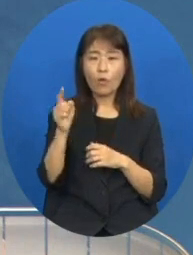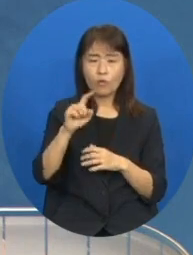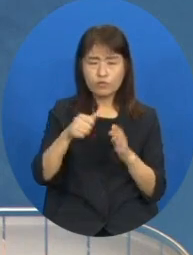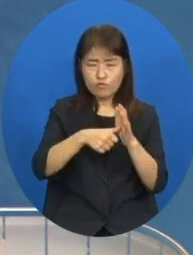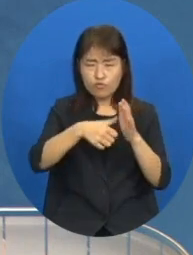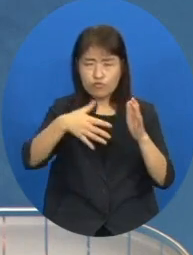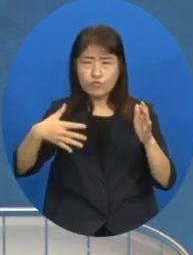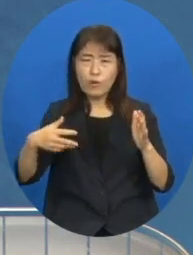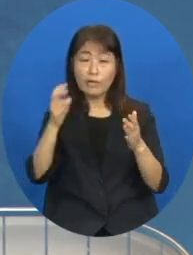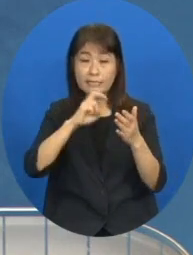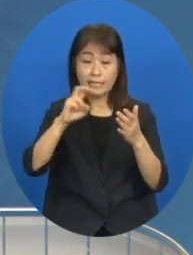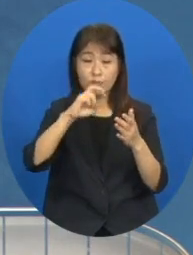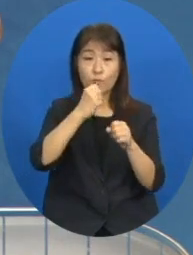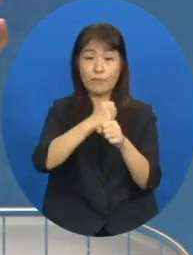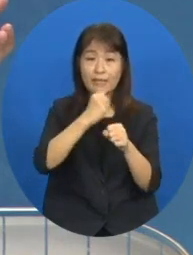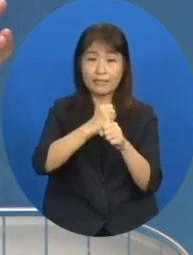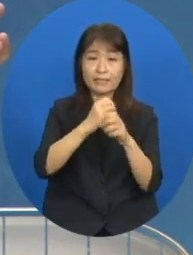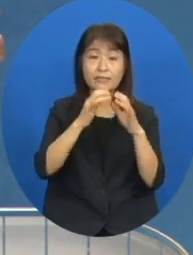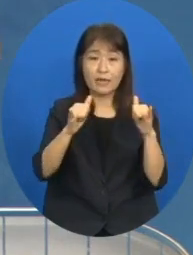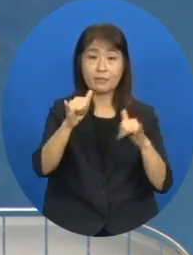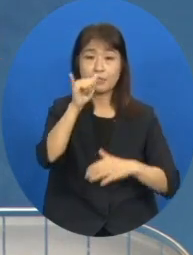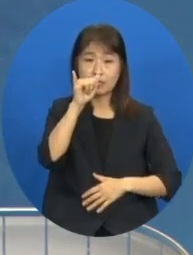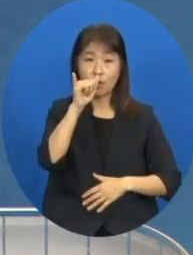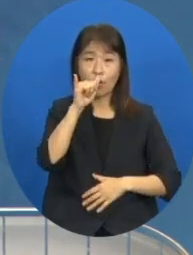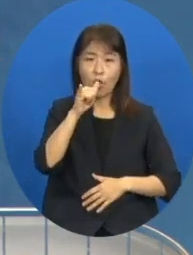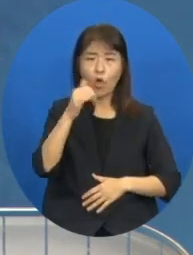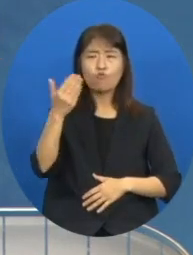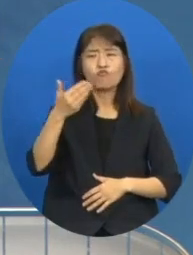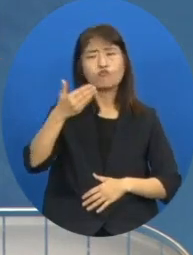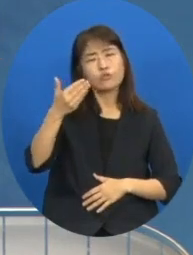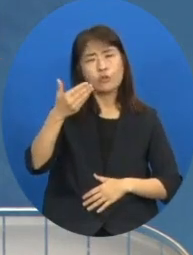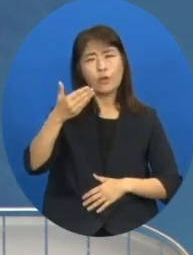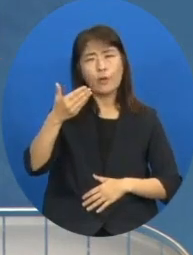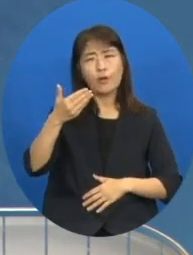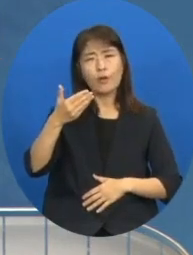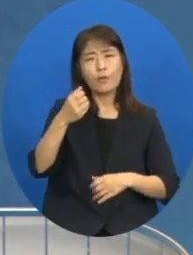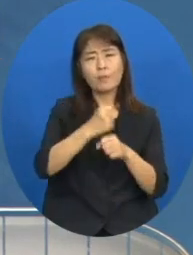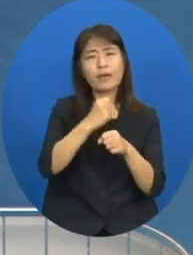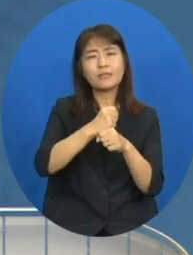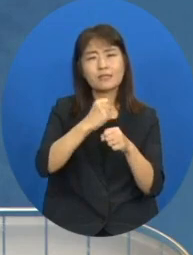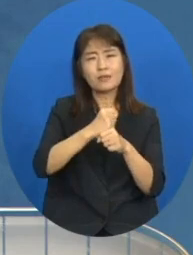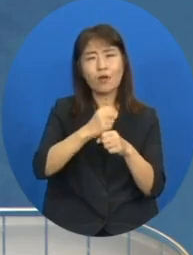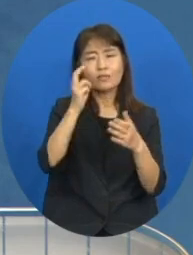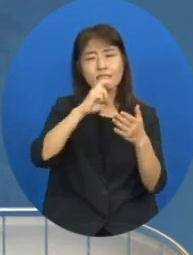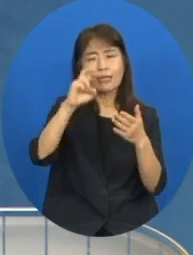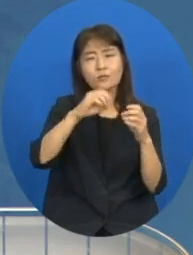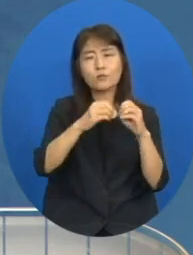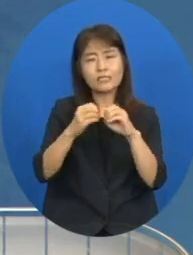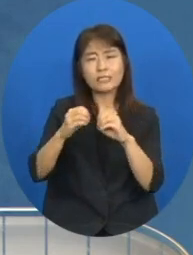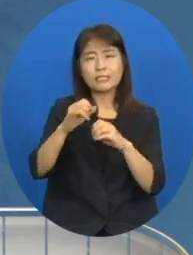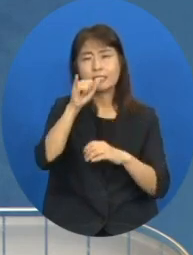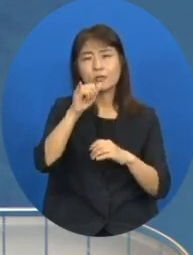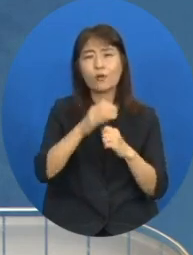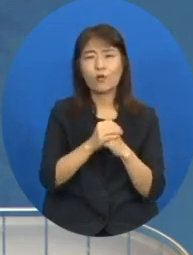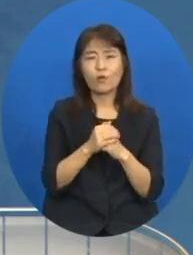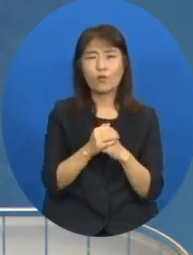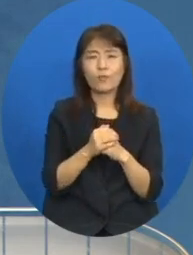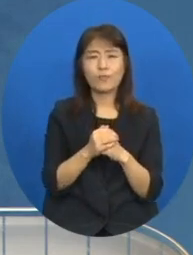있습니다. 9천여 편의 찬송시를 지었어요. 그분이 쓴 찬송시는 다 주옥같이